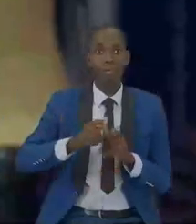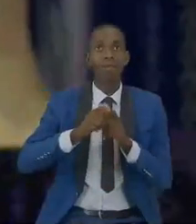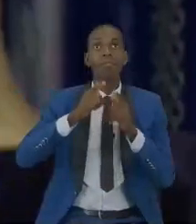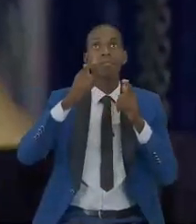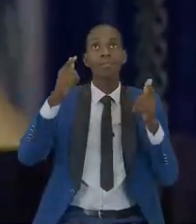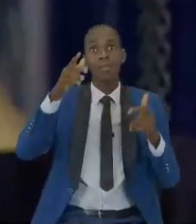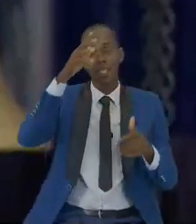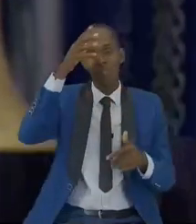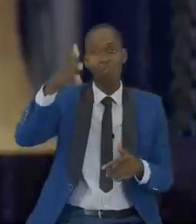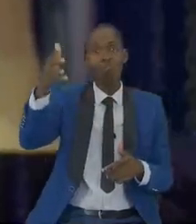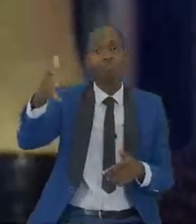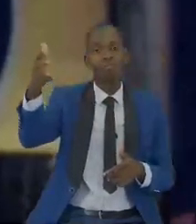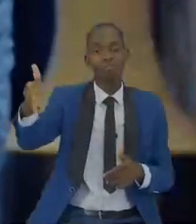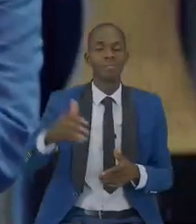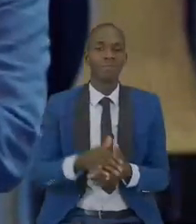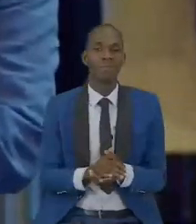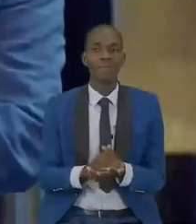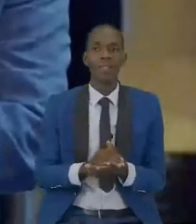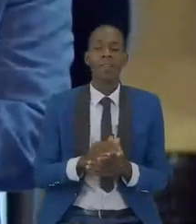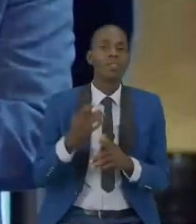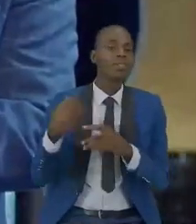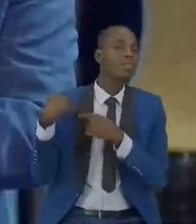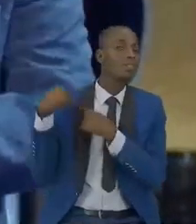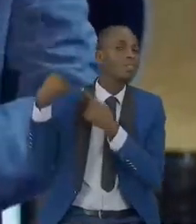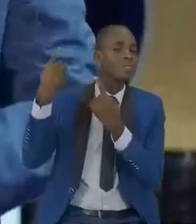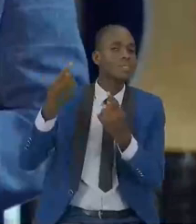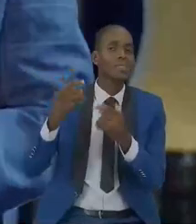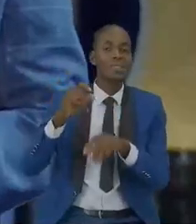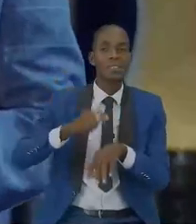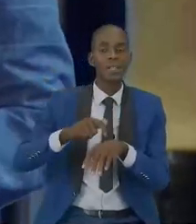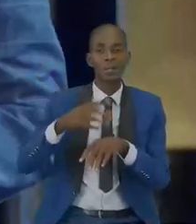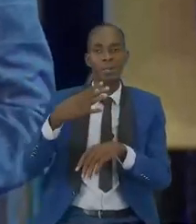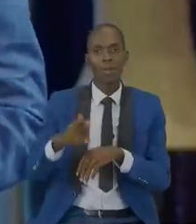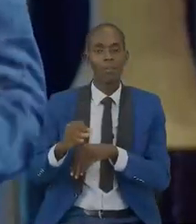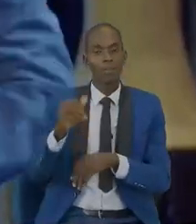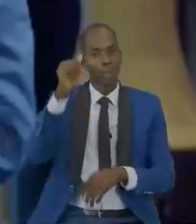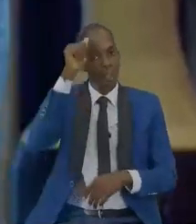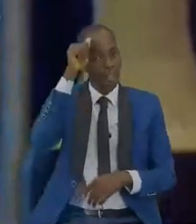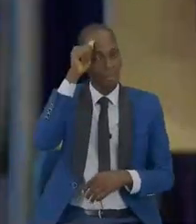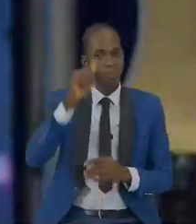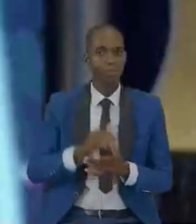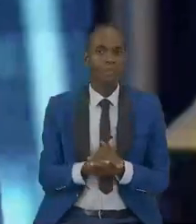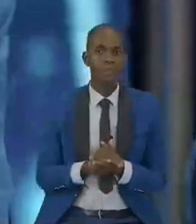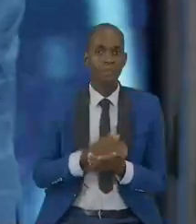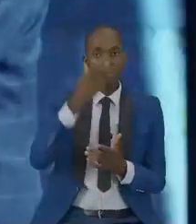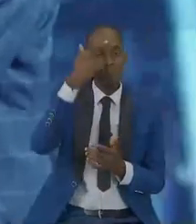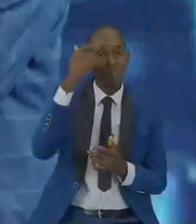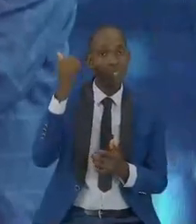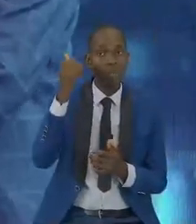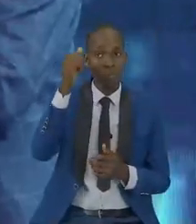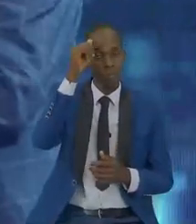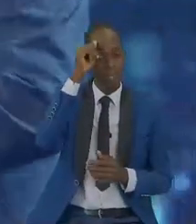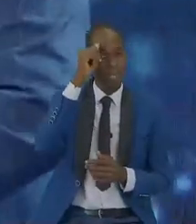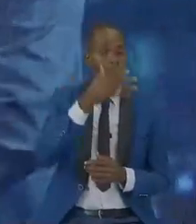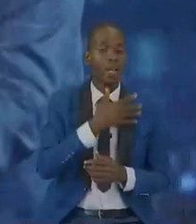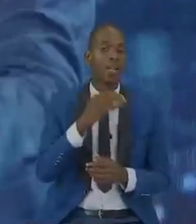De nos pères, arrivés à nos aïeux, et